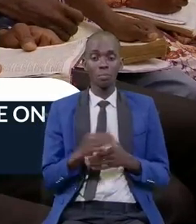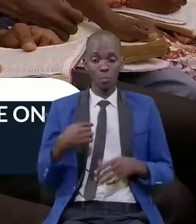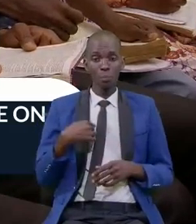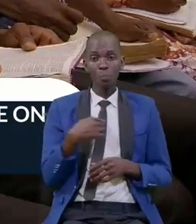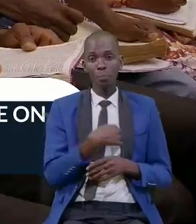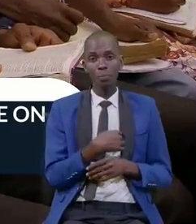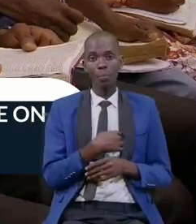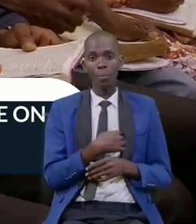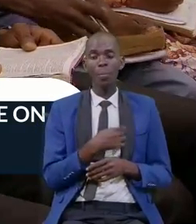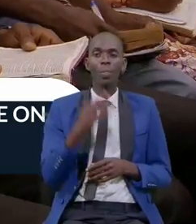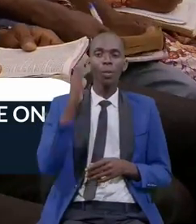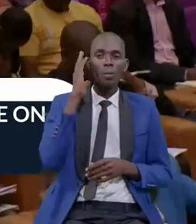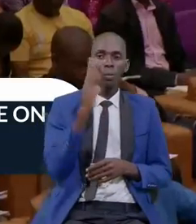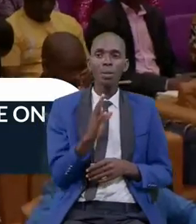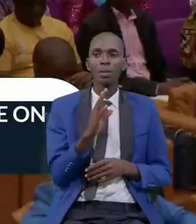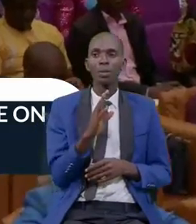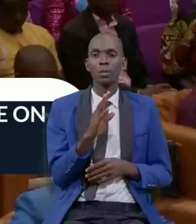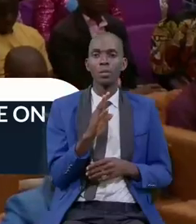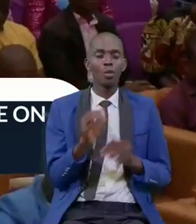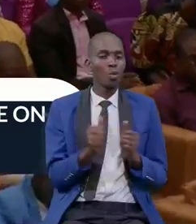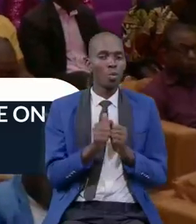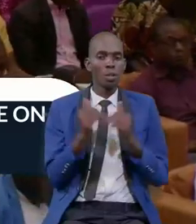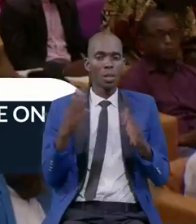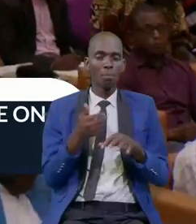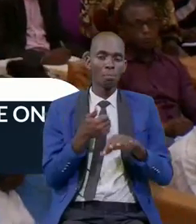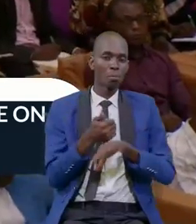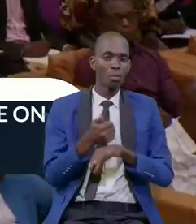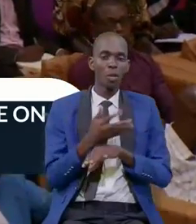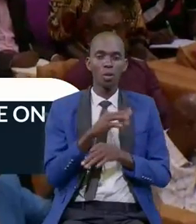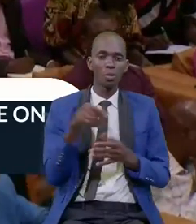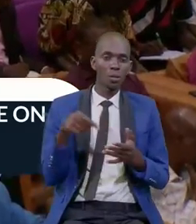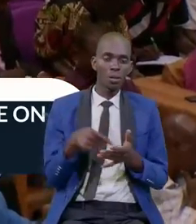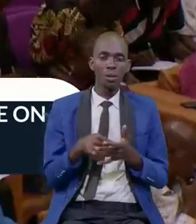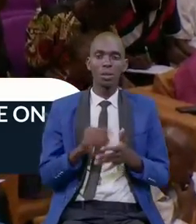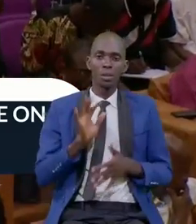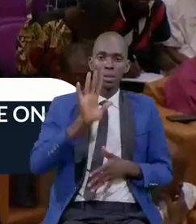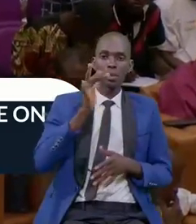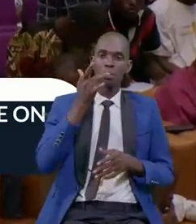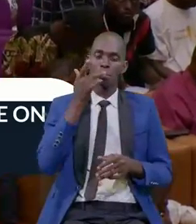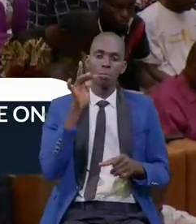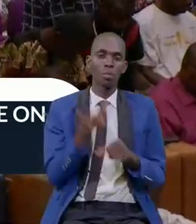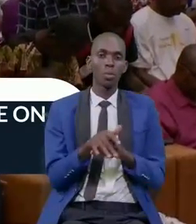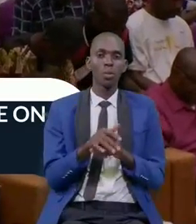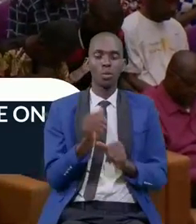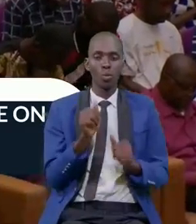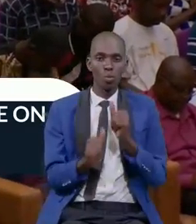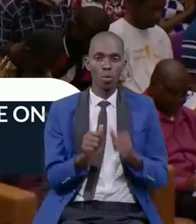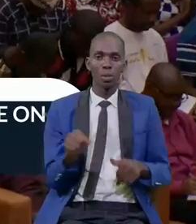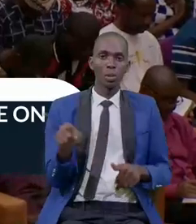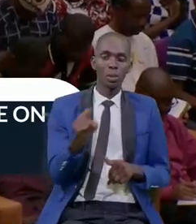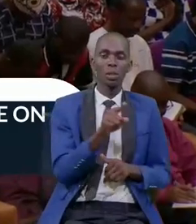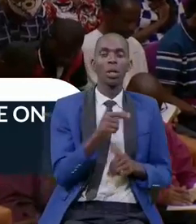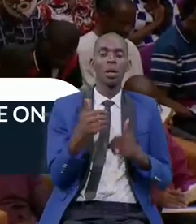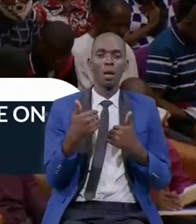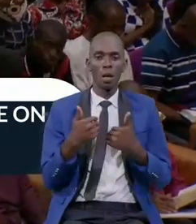voici de quelle manière nous serons quittes du serment